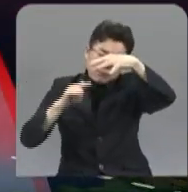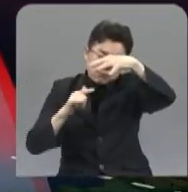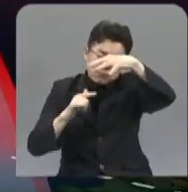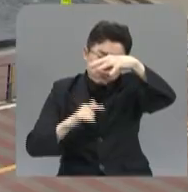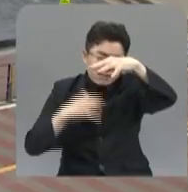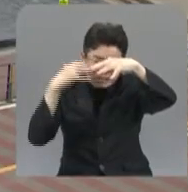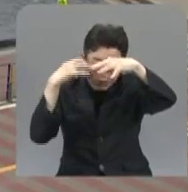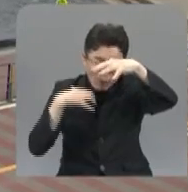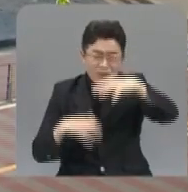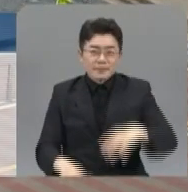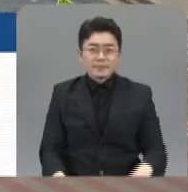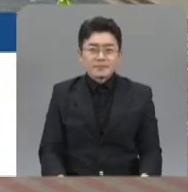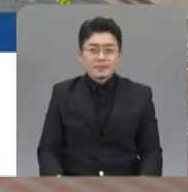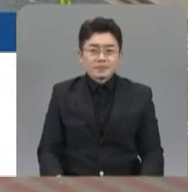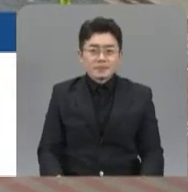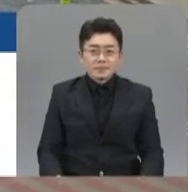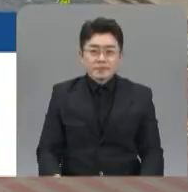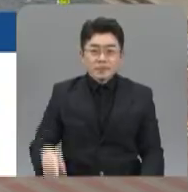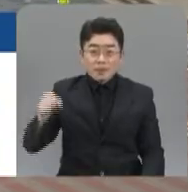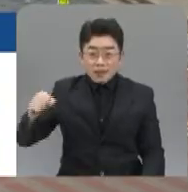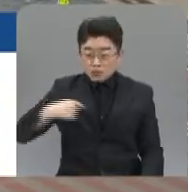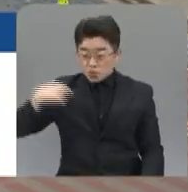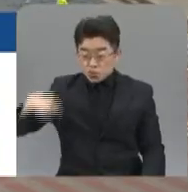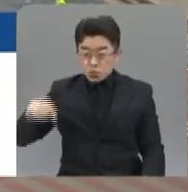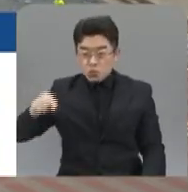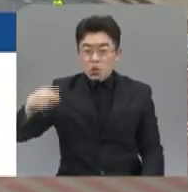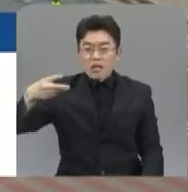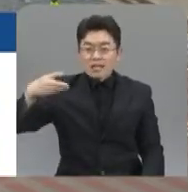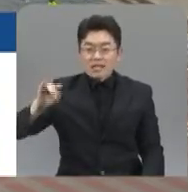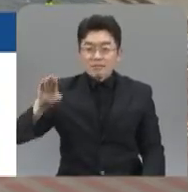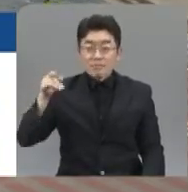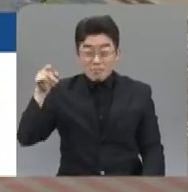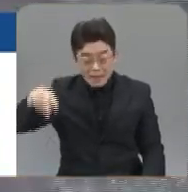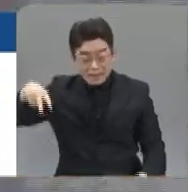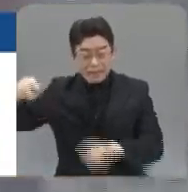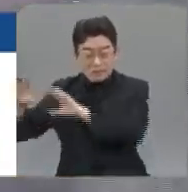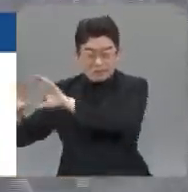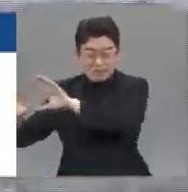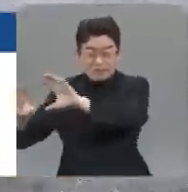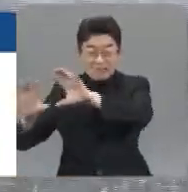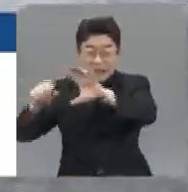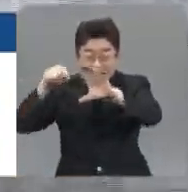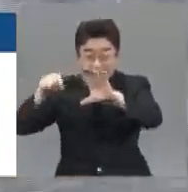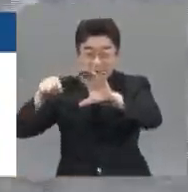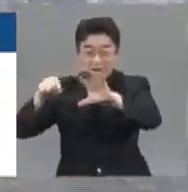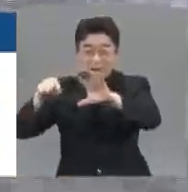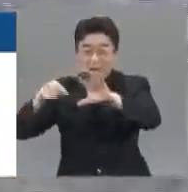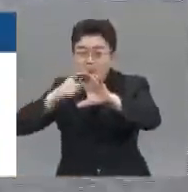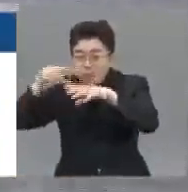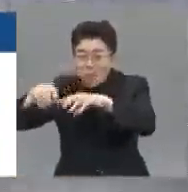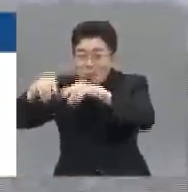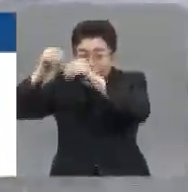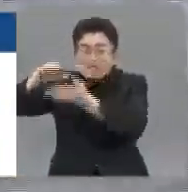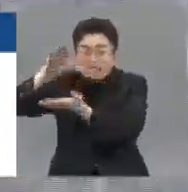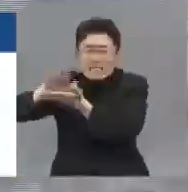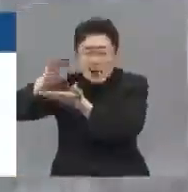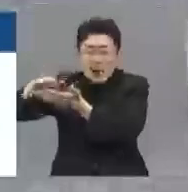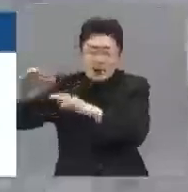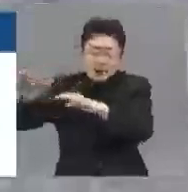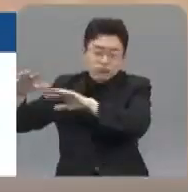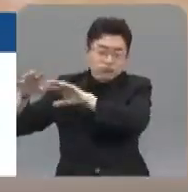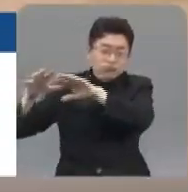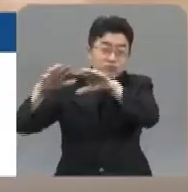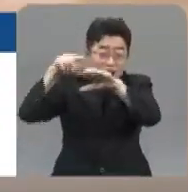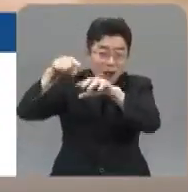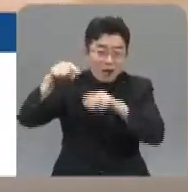Corée lorsque l'anticyclone du Tibet s'installe l'air chaud est sec descend jusqu'au niveau du sol et cela fait grimper